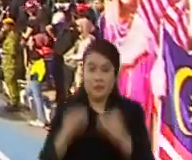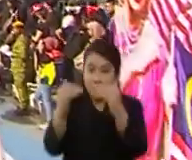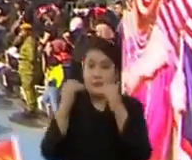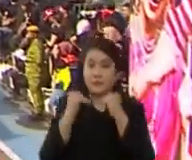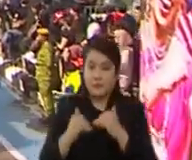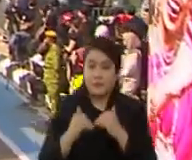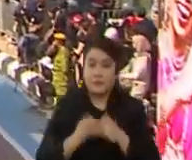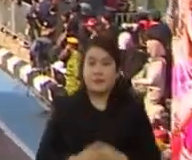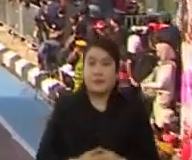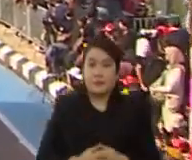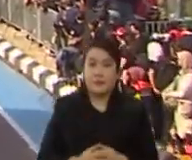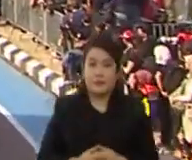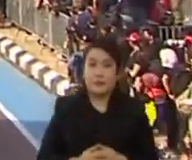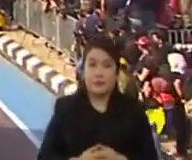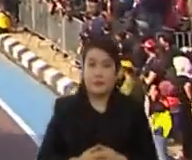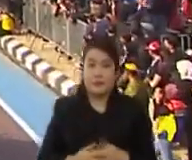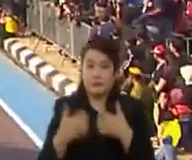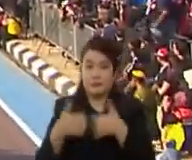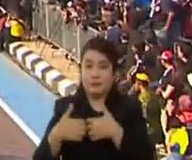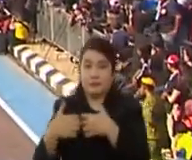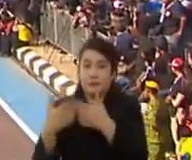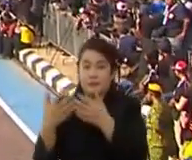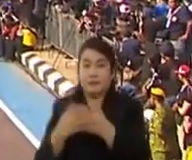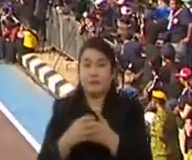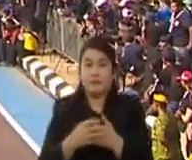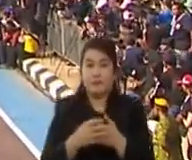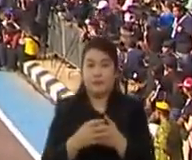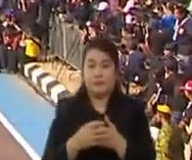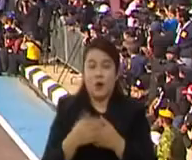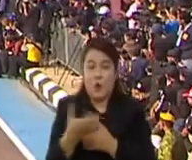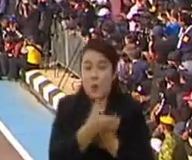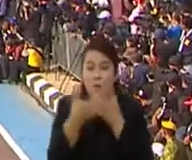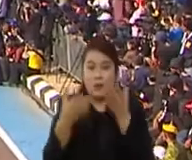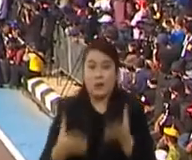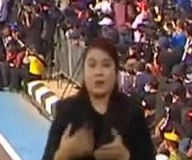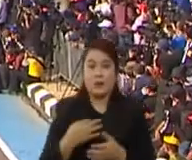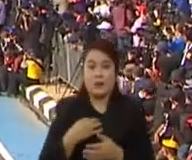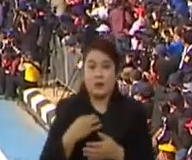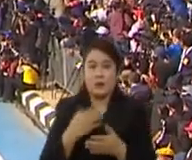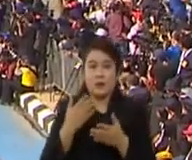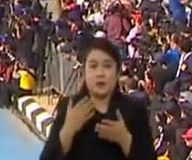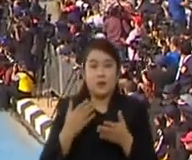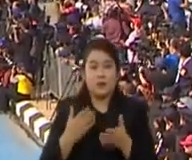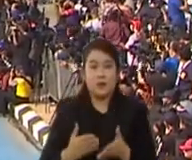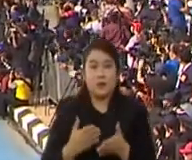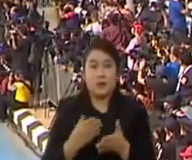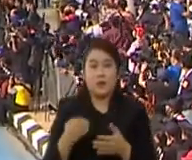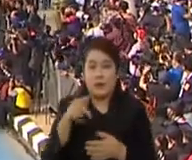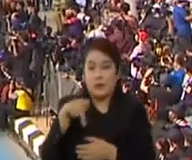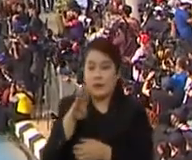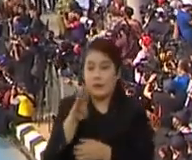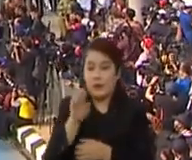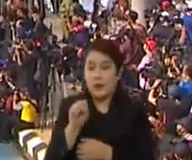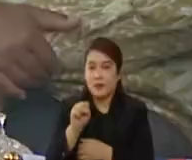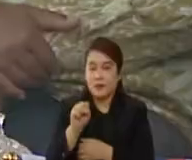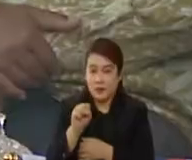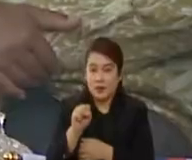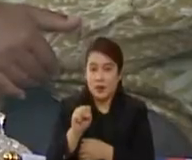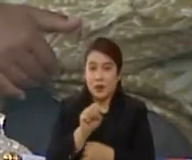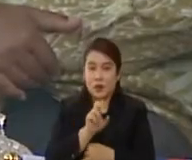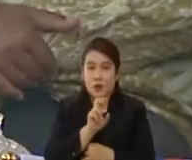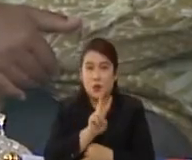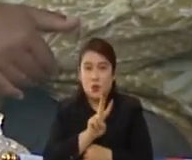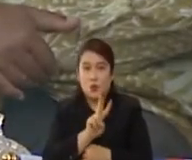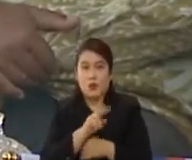Seterusnya adalah jentera-jentera pasukan bomba sukarela PBS melintasi pentas, dua